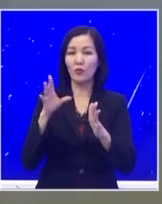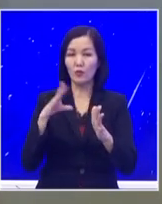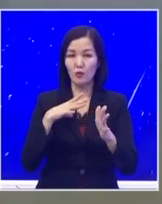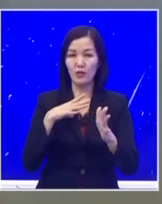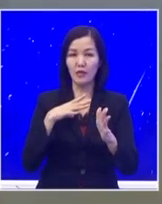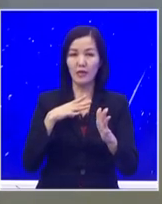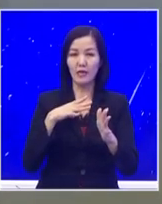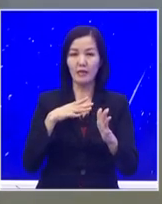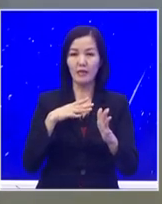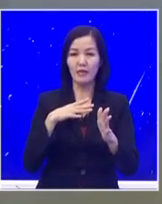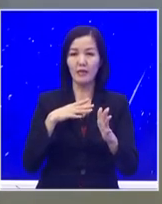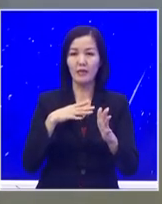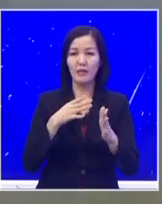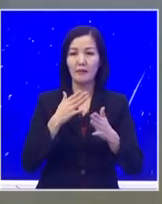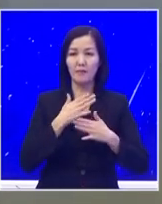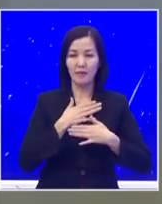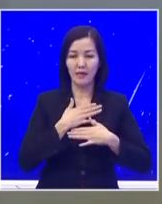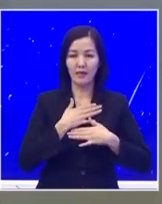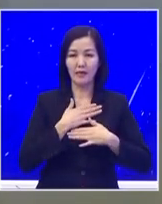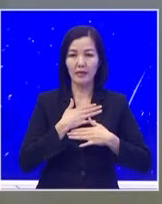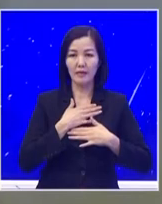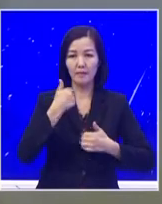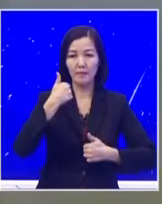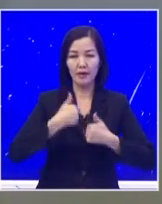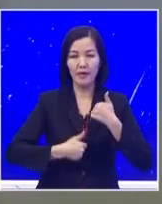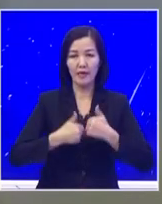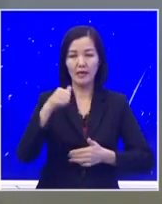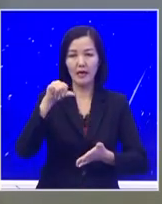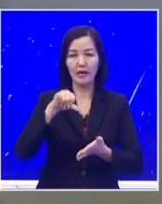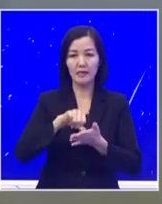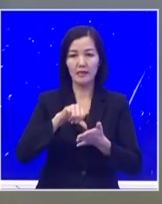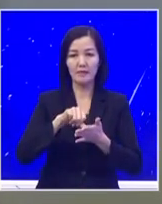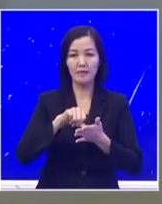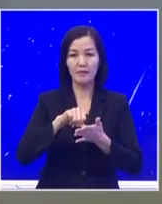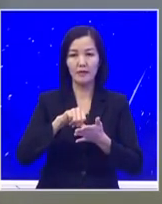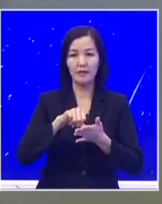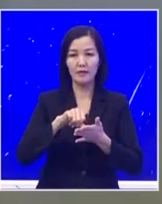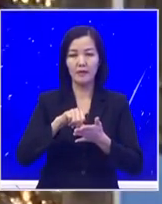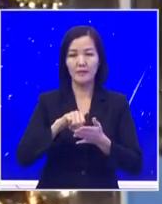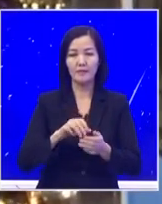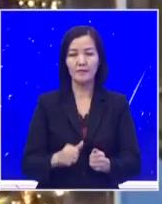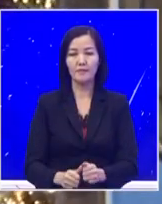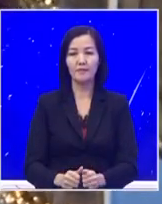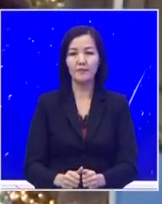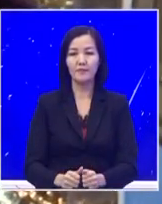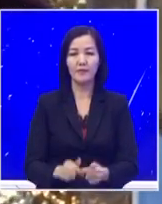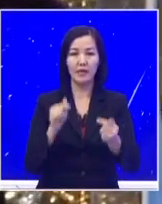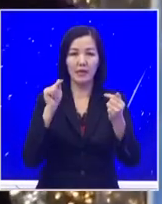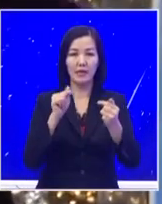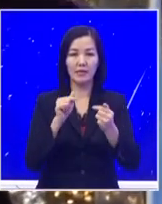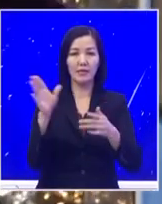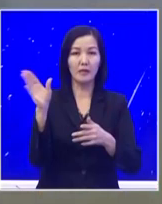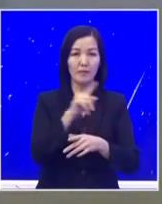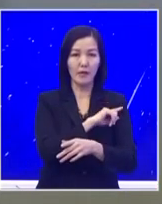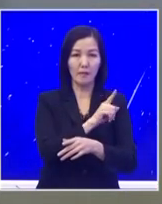іріктеуден жетіген аспап мен осы бәйгеге шабып, осы байқауға қатысып тұрмын. Қарсыластарым әрине